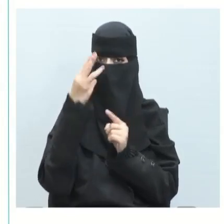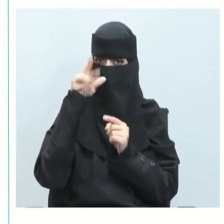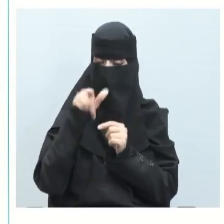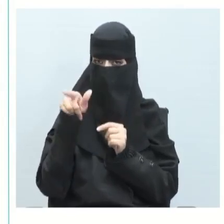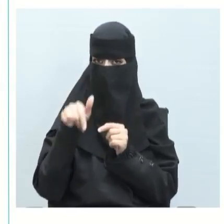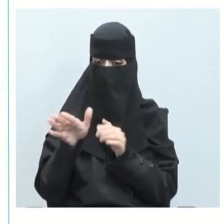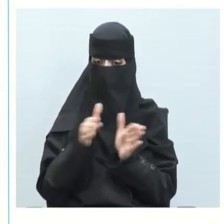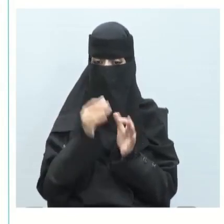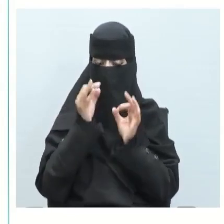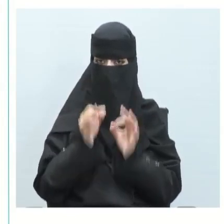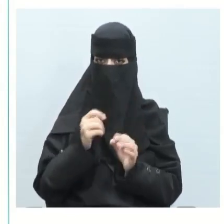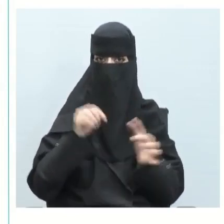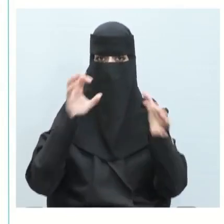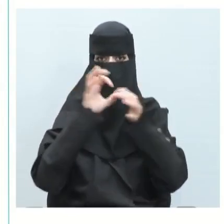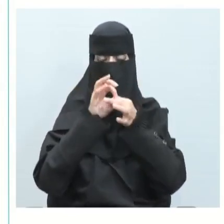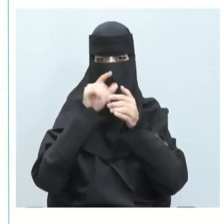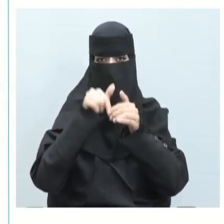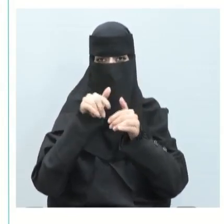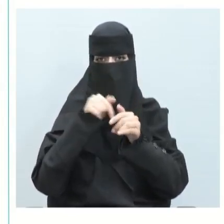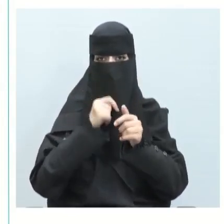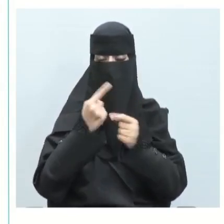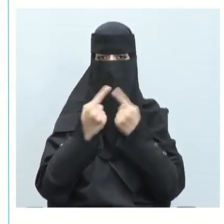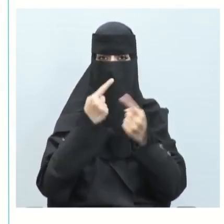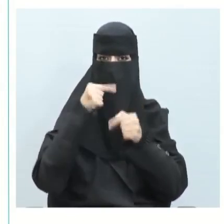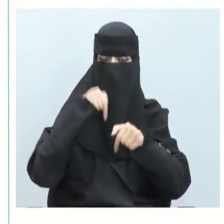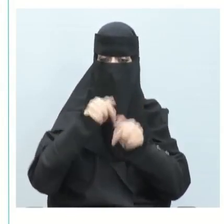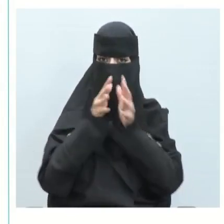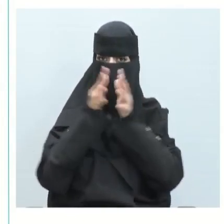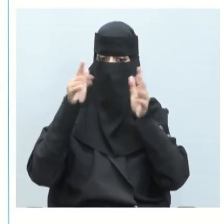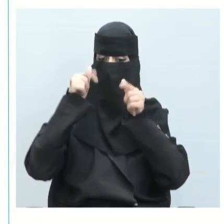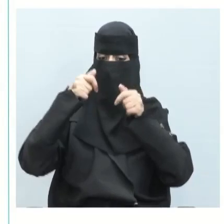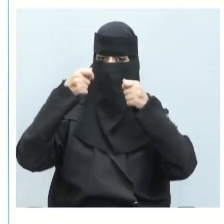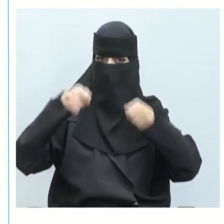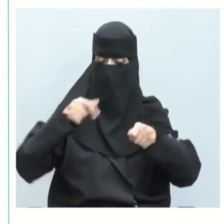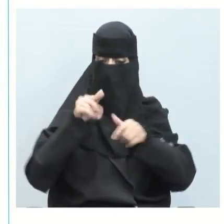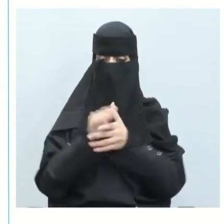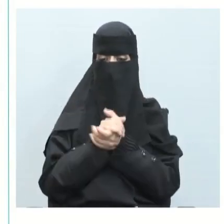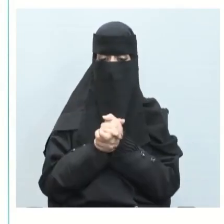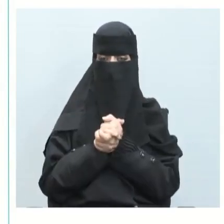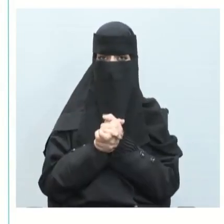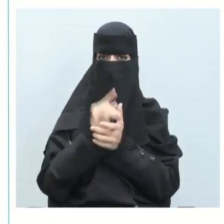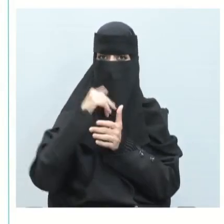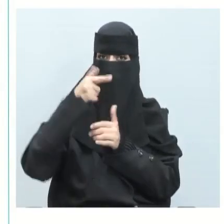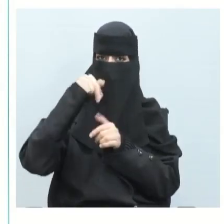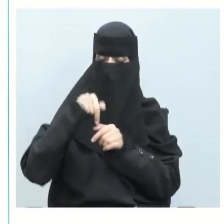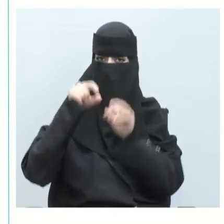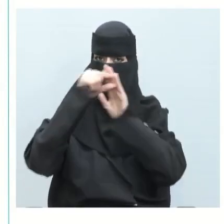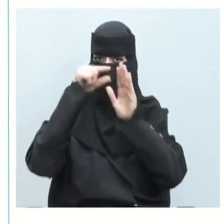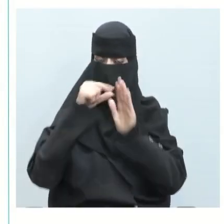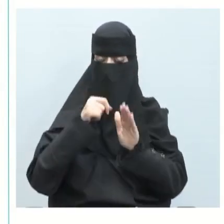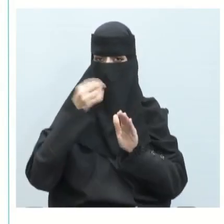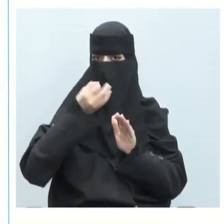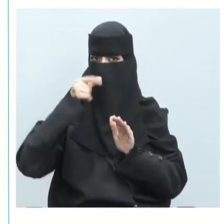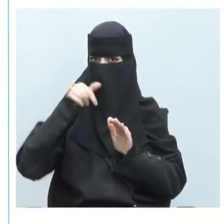وهو بالتاكيد يتعلق في مناقشه وجوب تعظيم الايراد وايضا لدينا بالتاكيد بعض المصطلحات التي